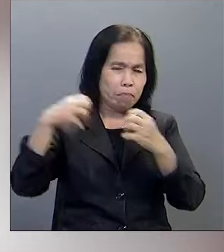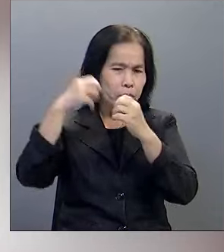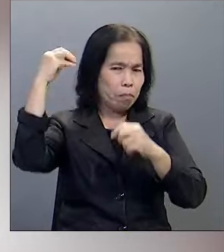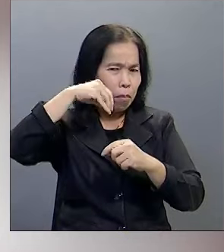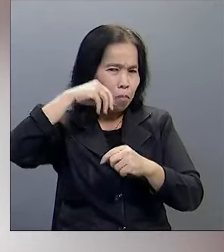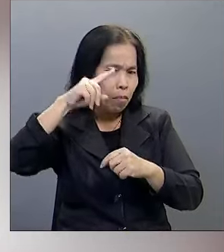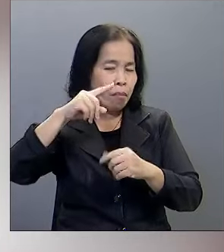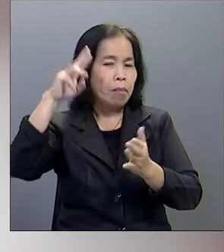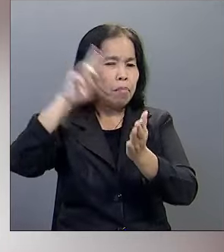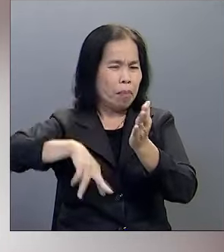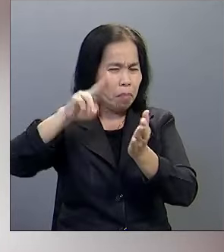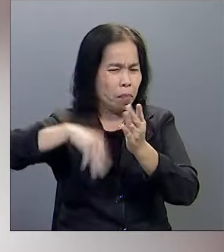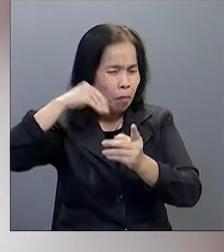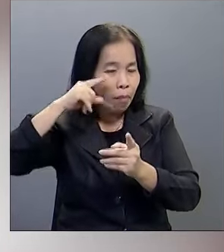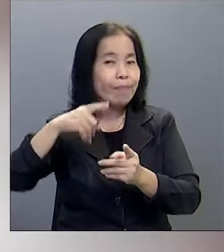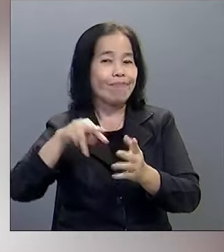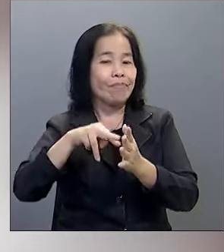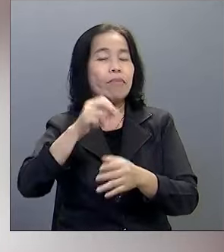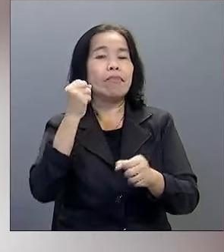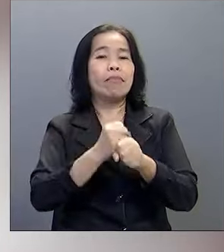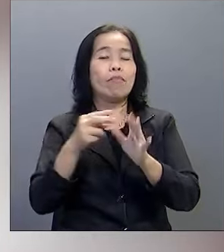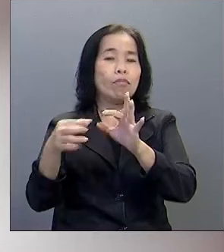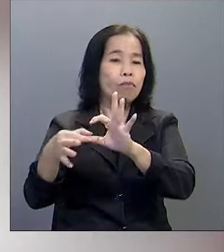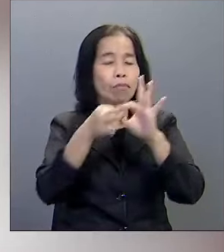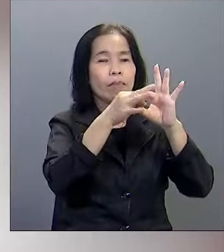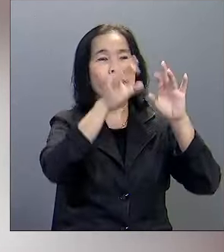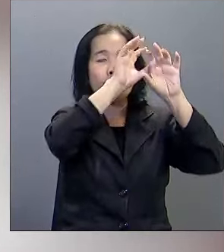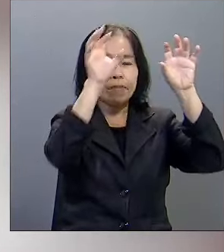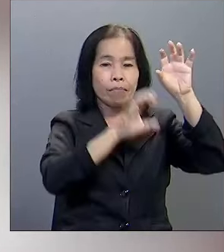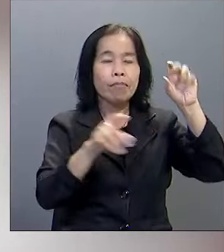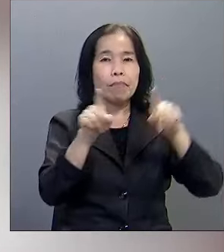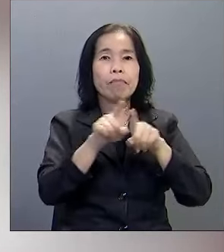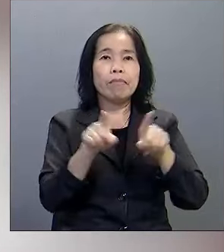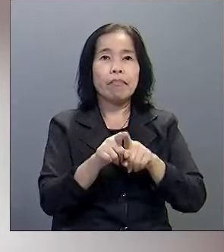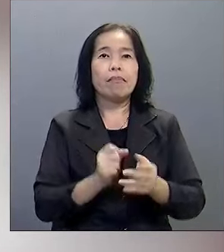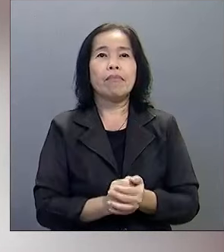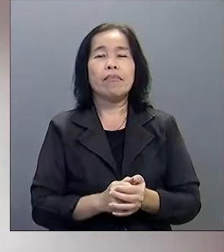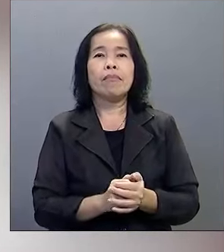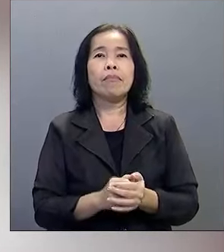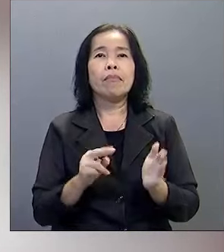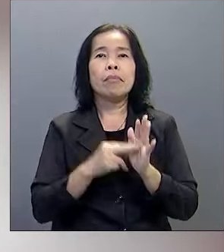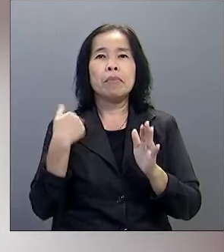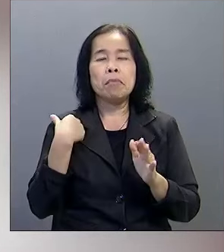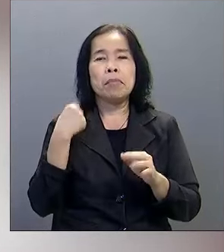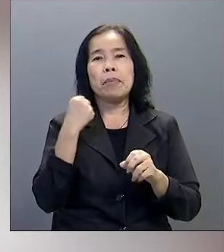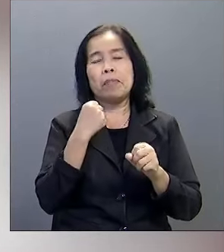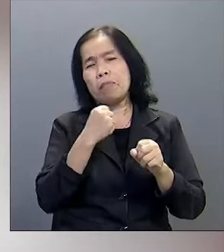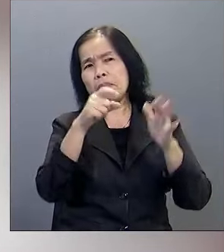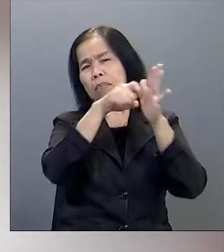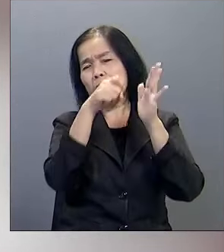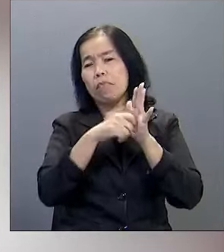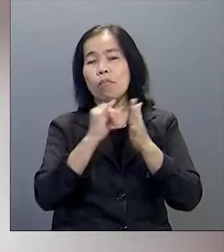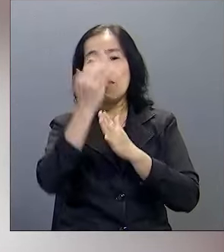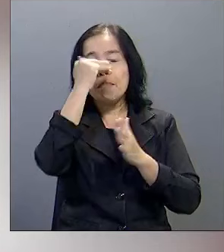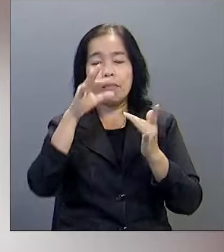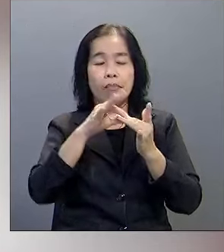วก็มาคำนวนดูถามวาน้อยไหมก็ไม่น้อยนะครัเพราะว่ามันก็ข้อหาต่ันก็คอน ๆ ทสมเหุสมผลเพาะวกน